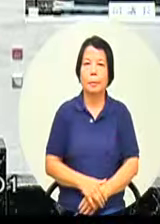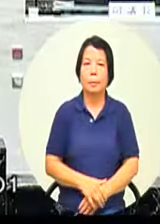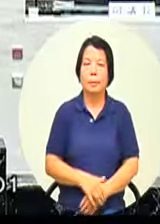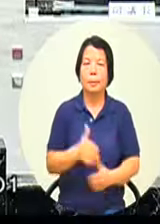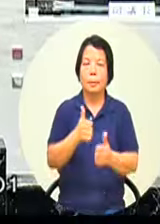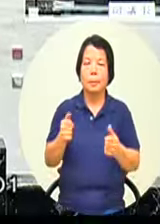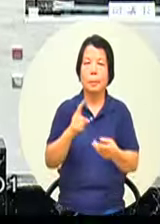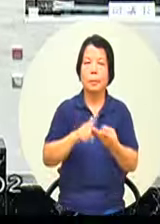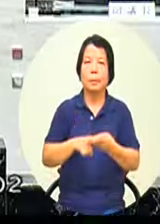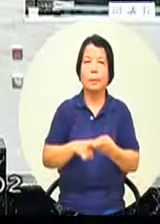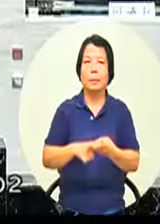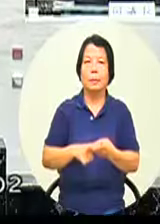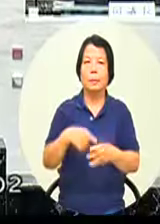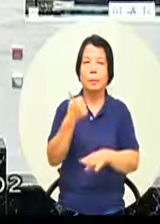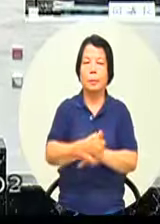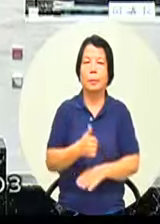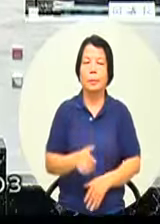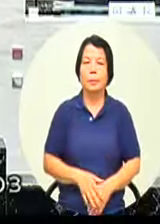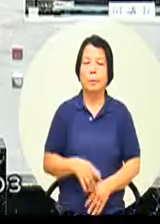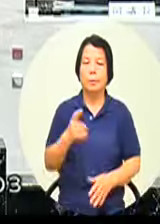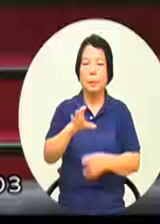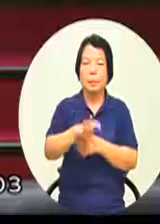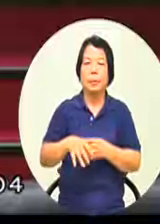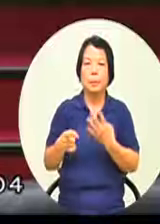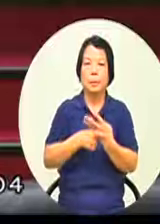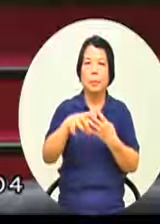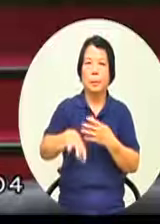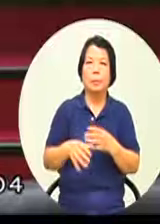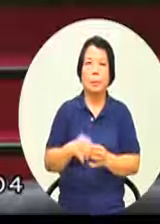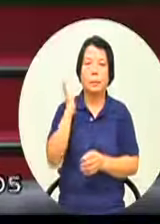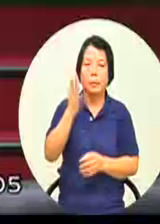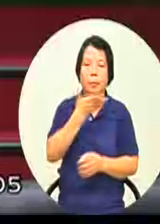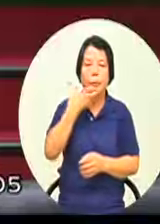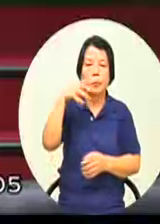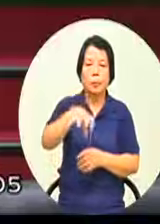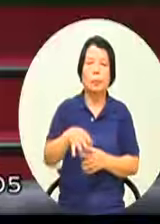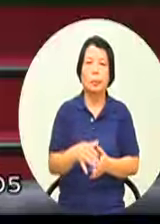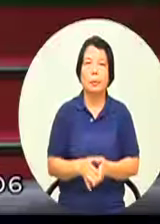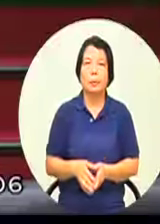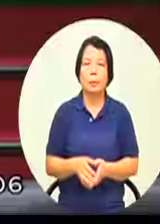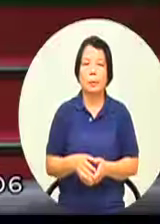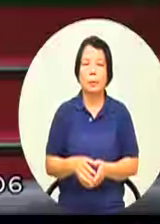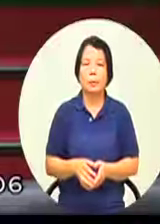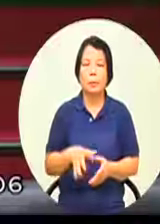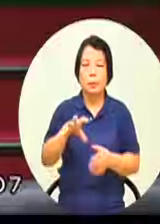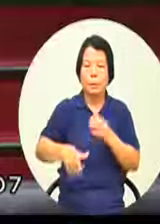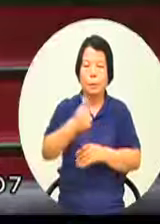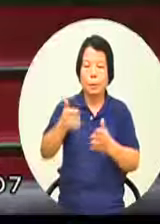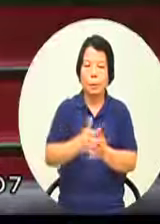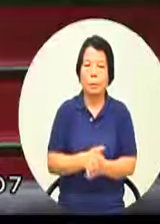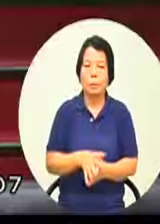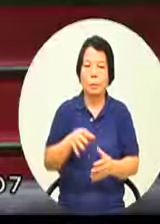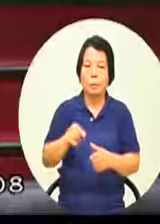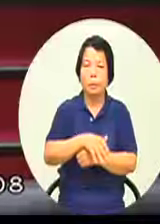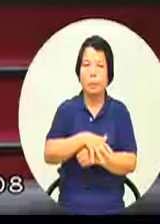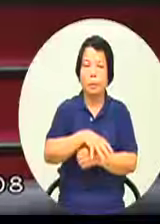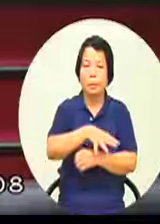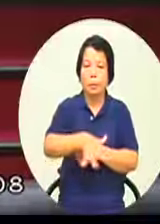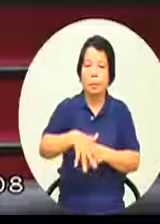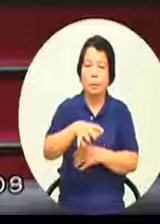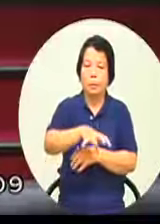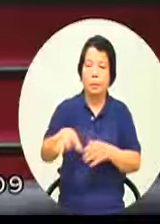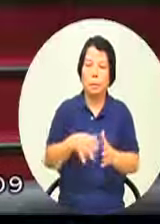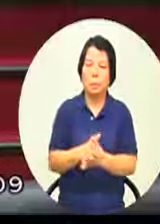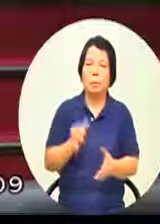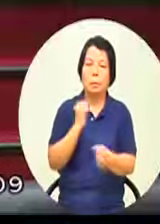谢谢主席。那我们农业、水利、海洋局的局长以及三个局处的工作